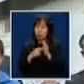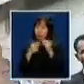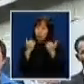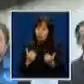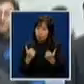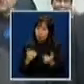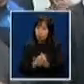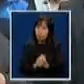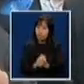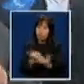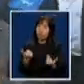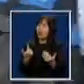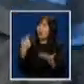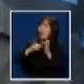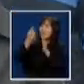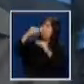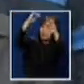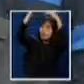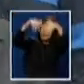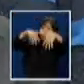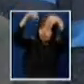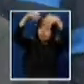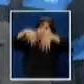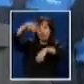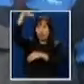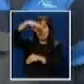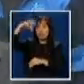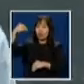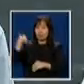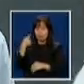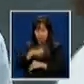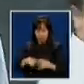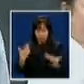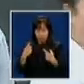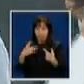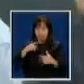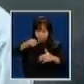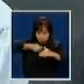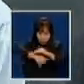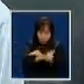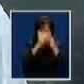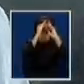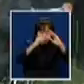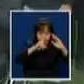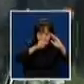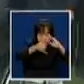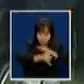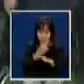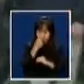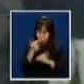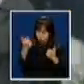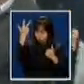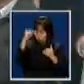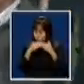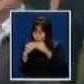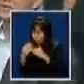นเริ่มมาแล้วก็สู่หน้าฝนยังเป็นทางการเดี๋ยวเราอยู่นิดเปียกแน่อย่าเข้าไปชมในฟาร์มไก่วันนี้นายกอภิสิทธิ์จะพาไปดูชีวิตวง